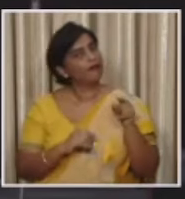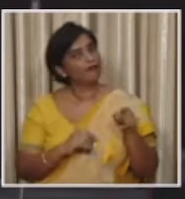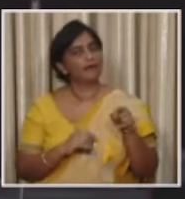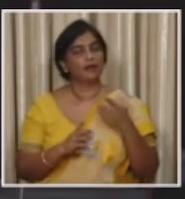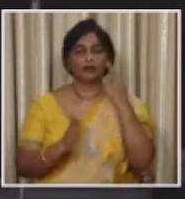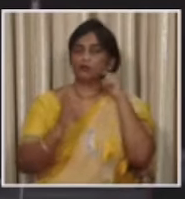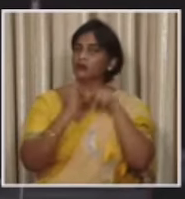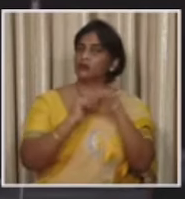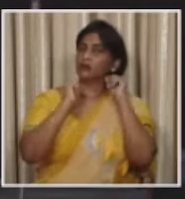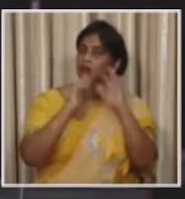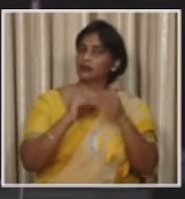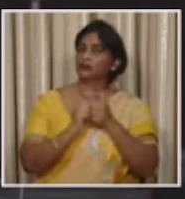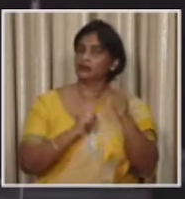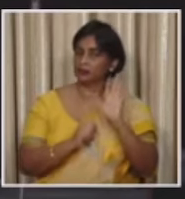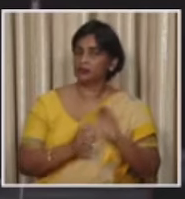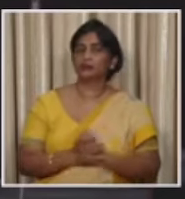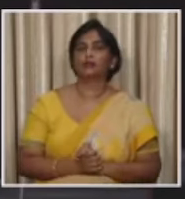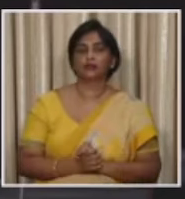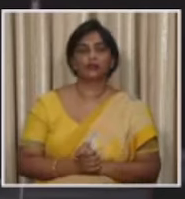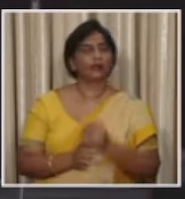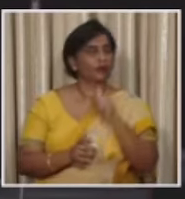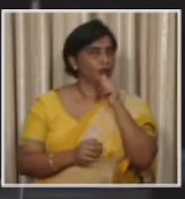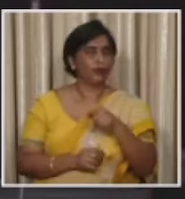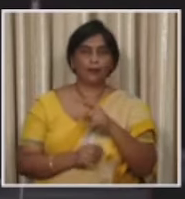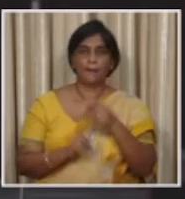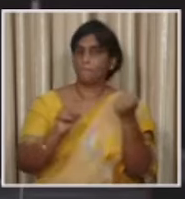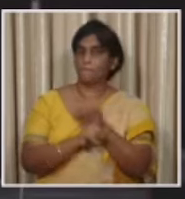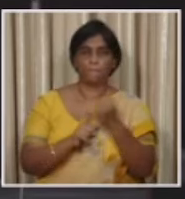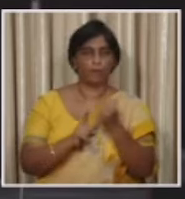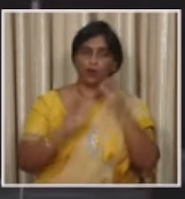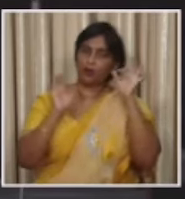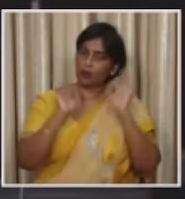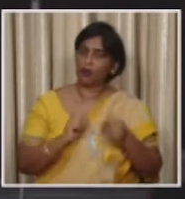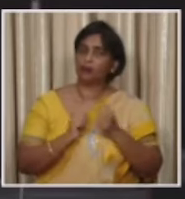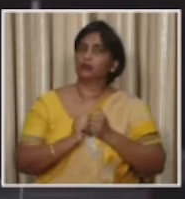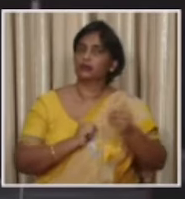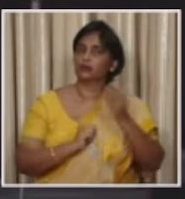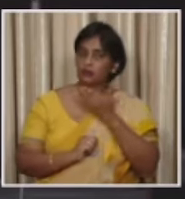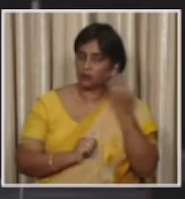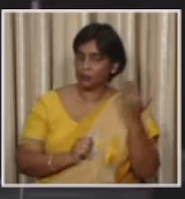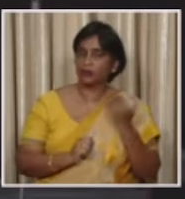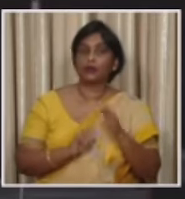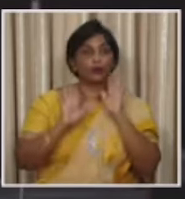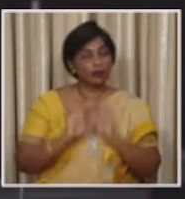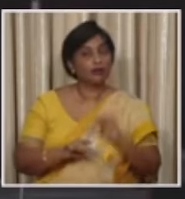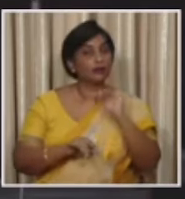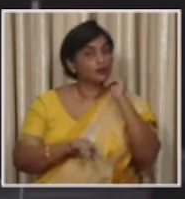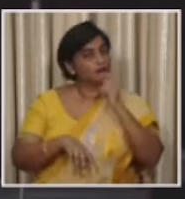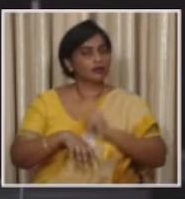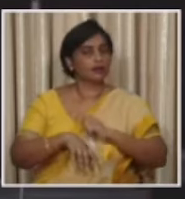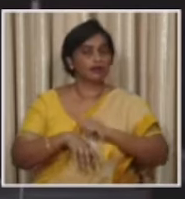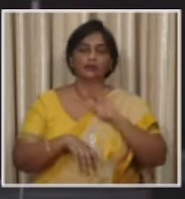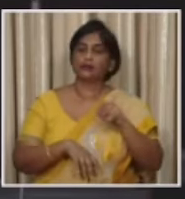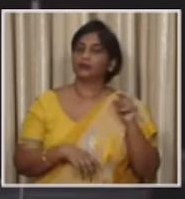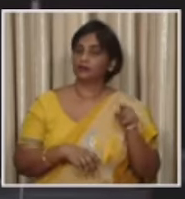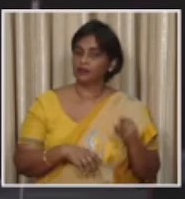ඒක විනිවිදභාවයකින් කටයුත්තක් වෙනවා. කිසිම කෙනෙකුට බලපෑමක් ඇති නොවන ආකාරයට කටයුතු කරන්න පුළුවන්. හැබැයි යම් යම් අවස්ථාවන් වලදී